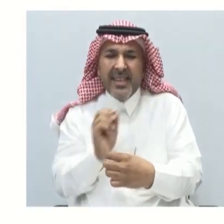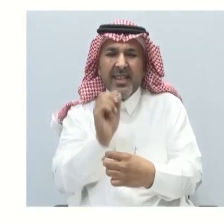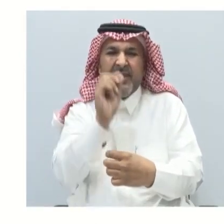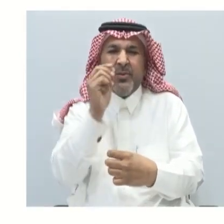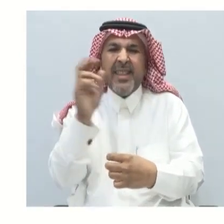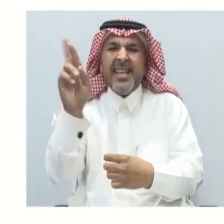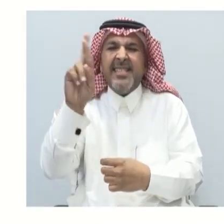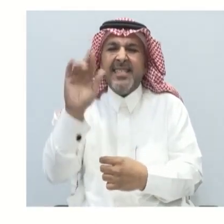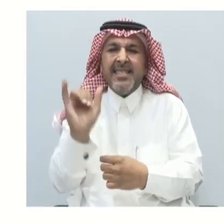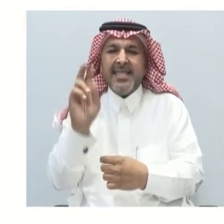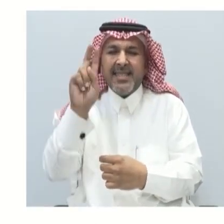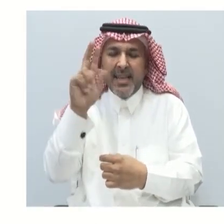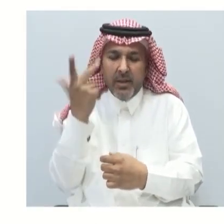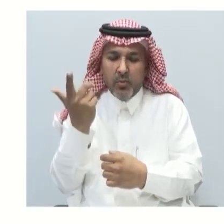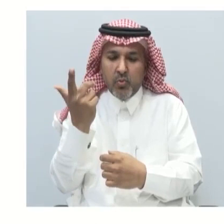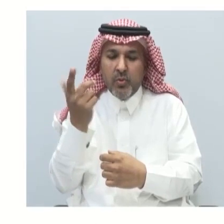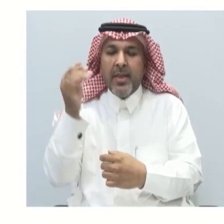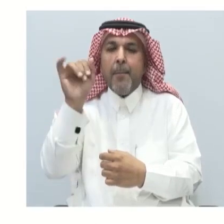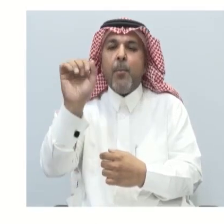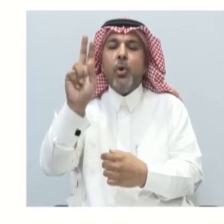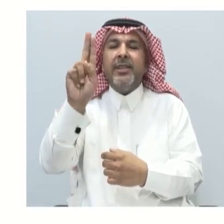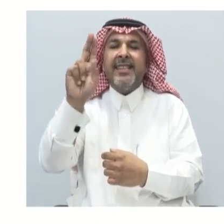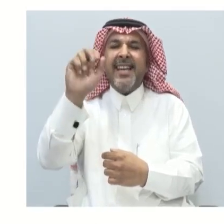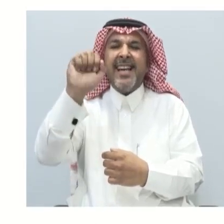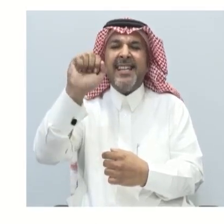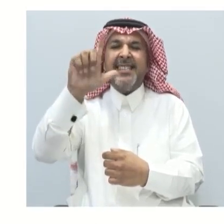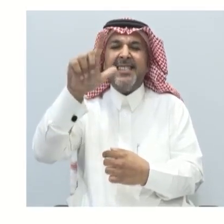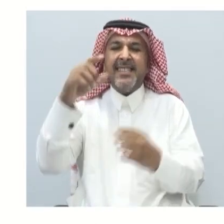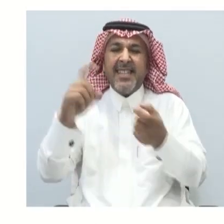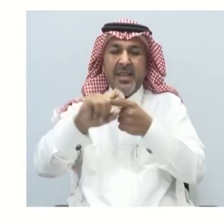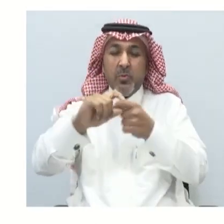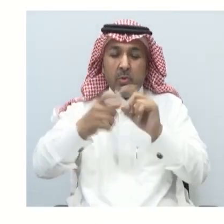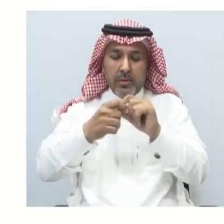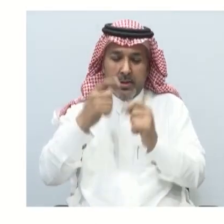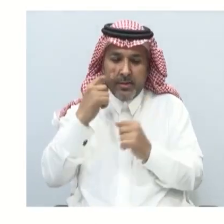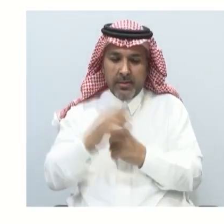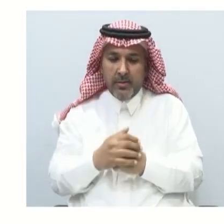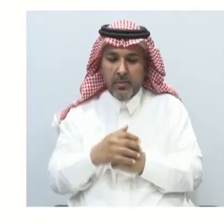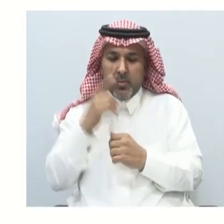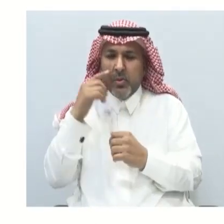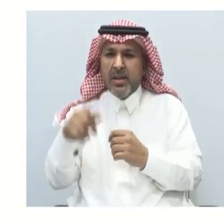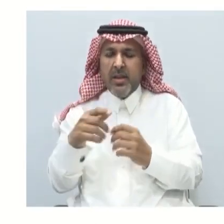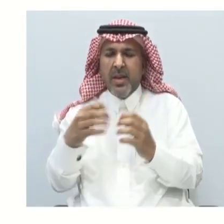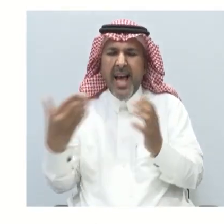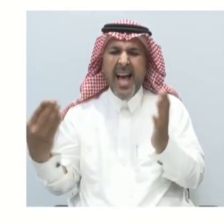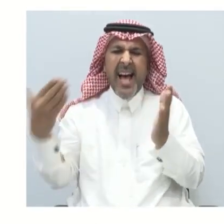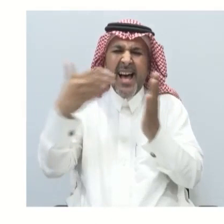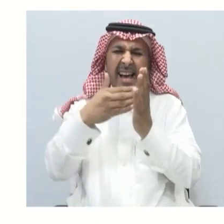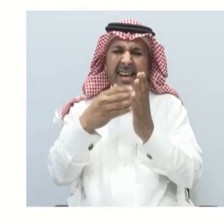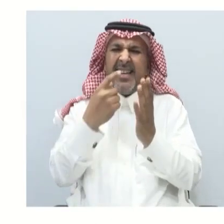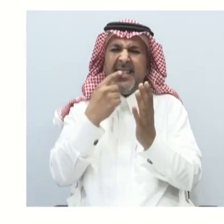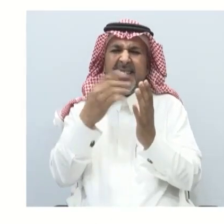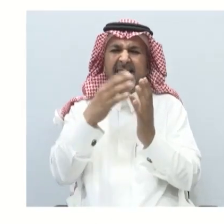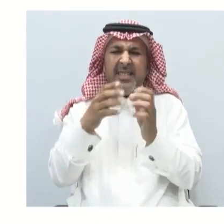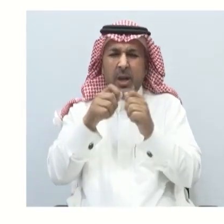يعتبر متغير متصل متوسط عدد ساعات الجرد السنوي في المخازن ايضا الساعات قد يكون مثلا ثلاث